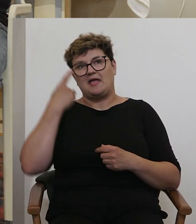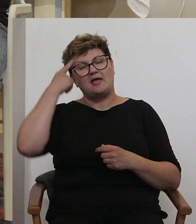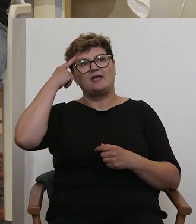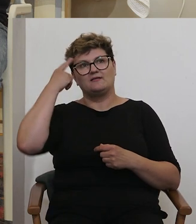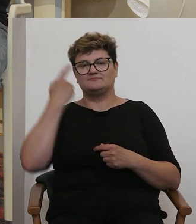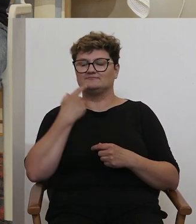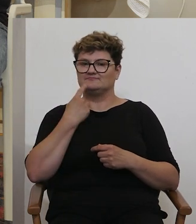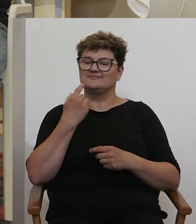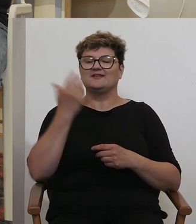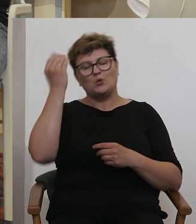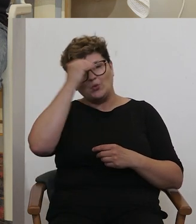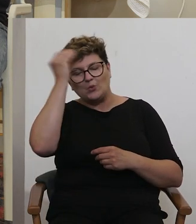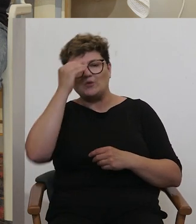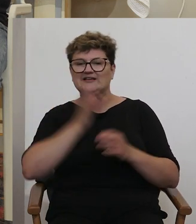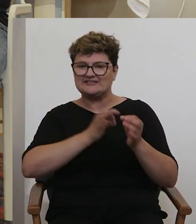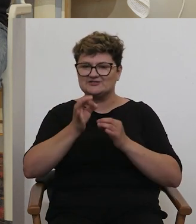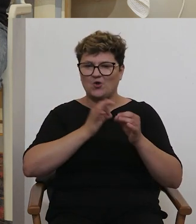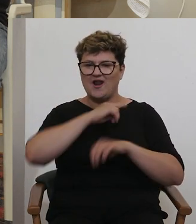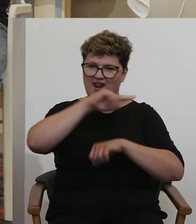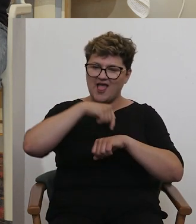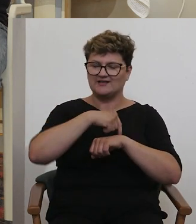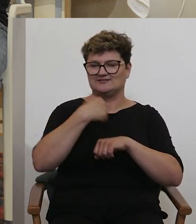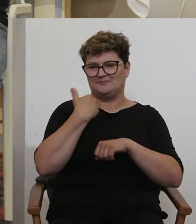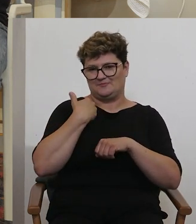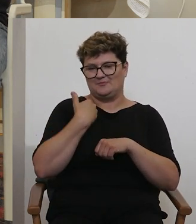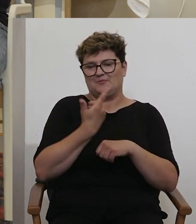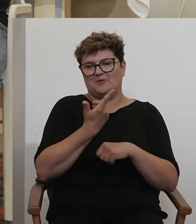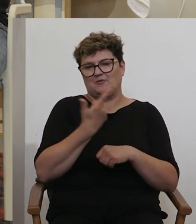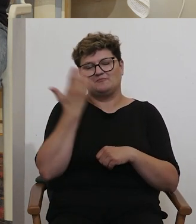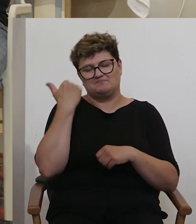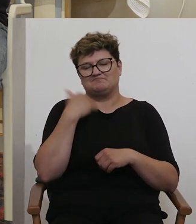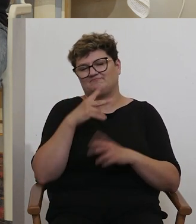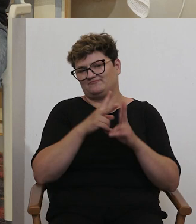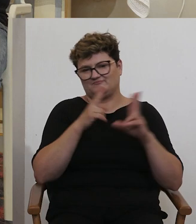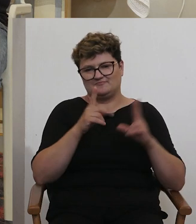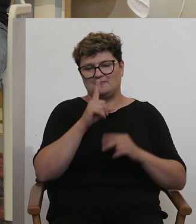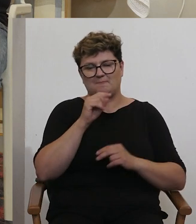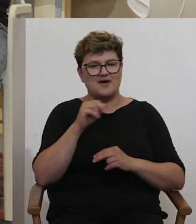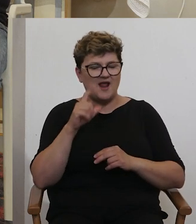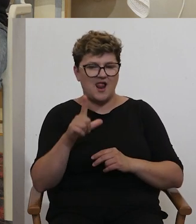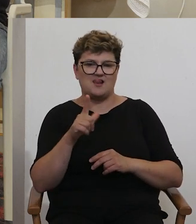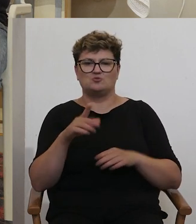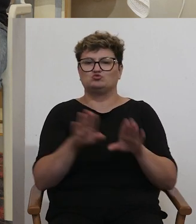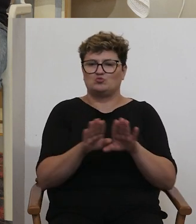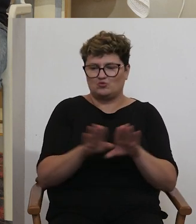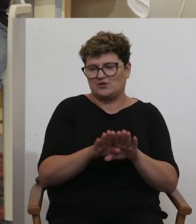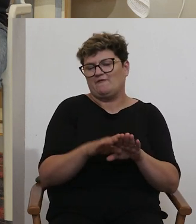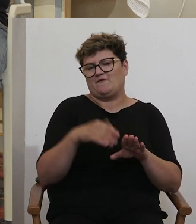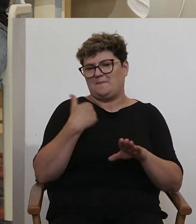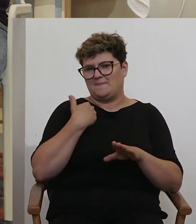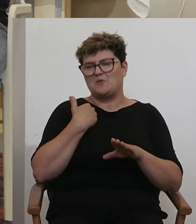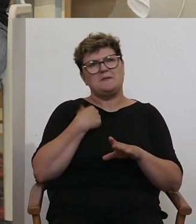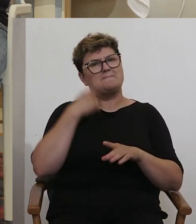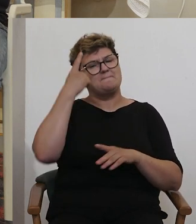sobie lekcje historii, które odbywałam jeszcze w PRL-u, w szkole podstawowej. I